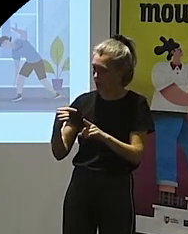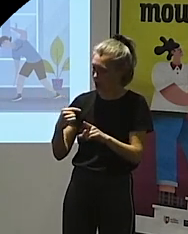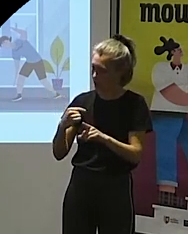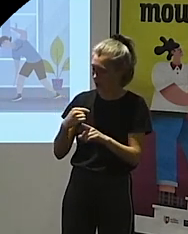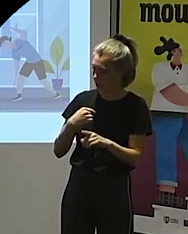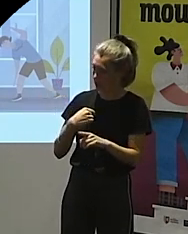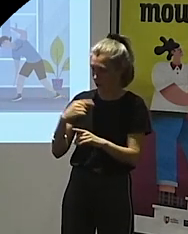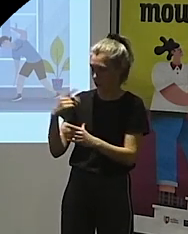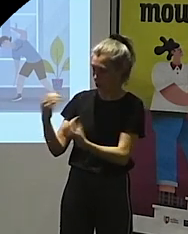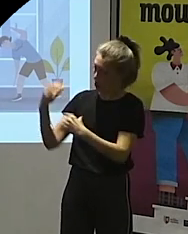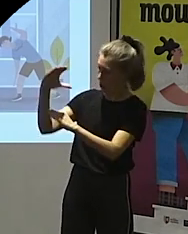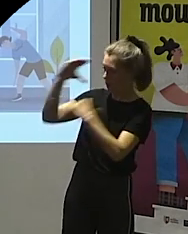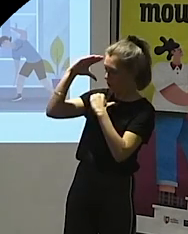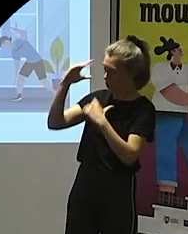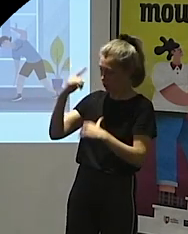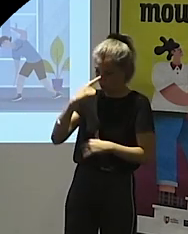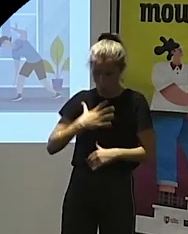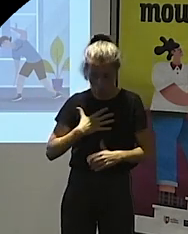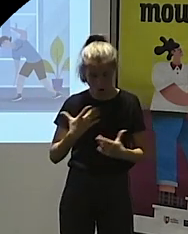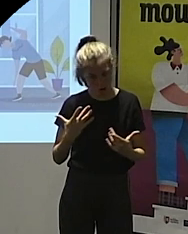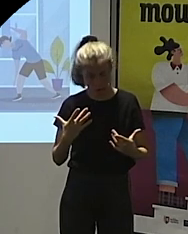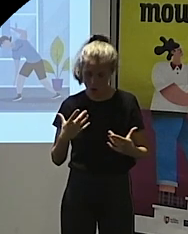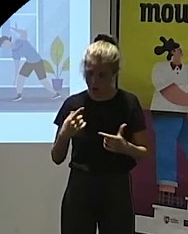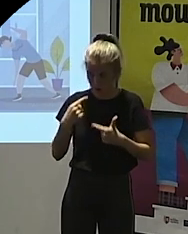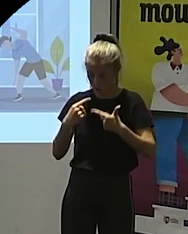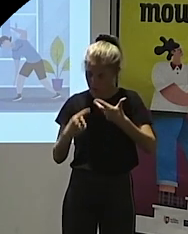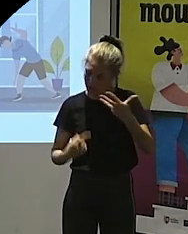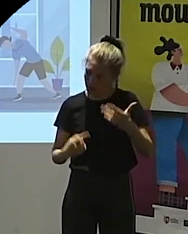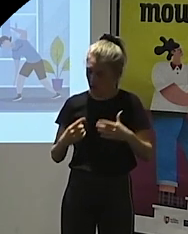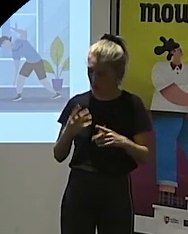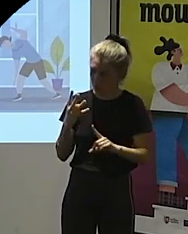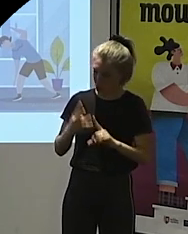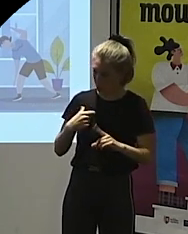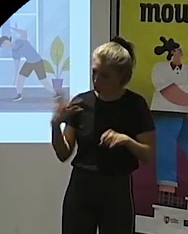des missions, et des missions que j'ai pu faire, que j'étais capable de faire.